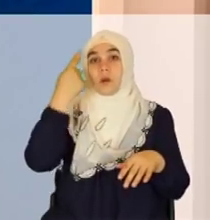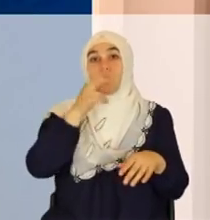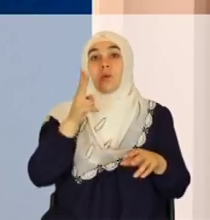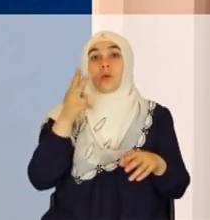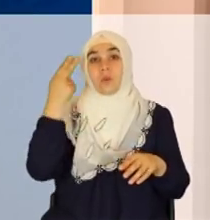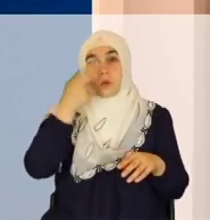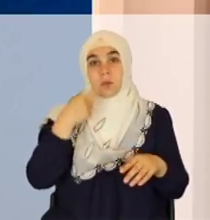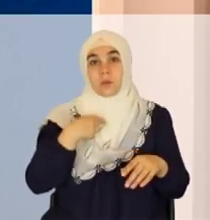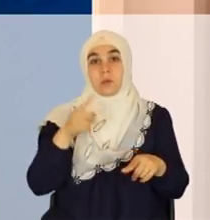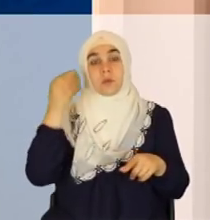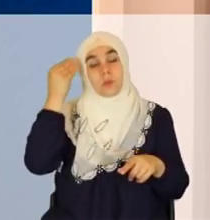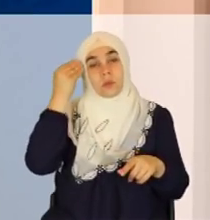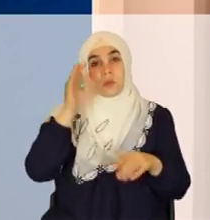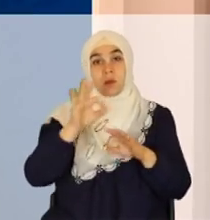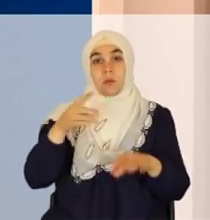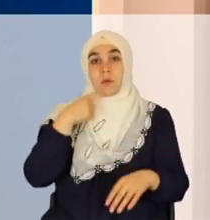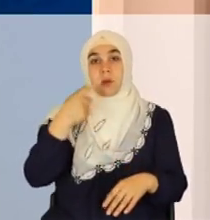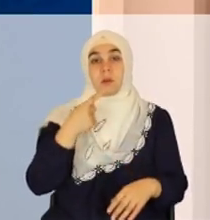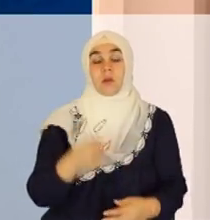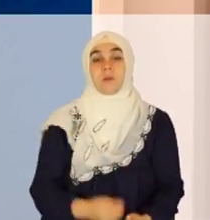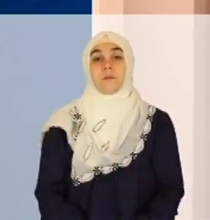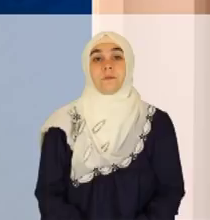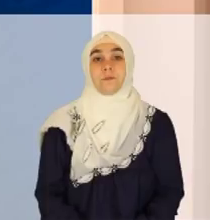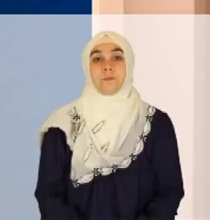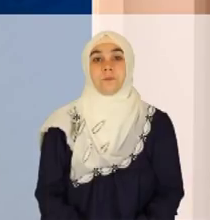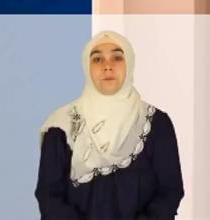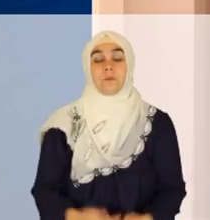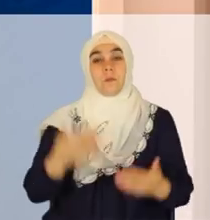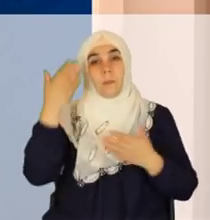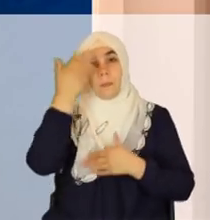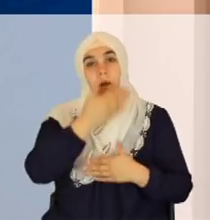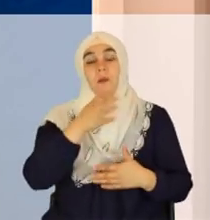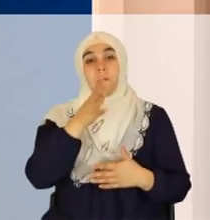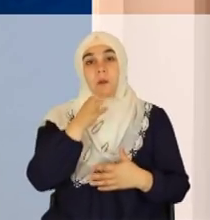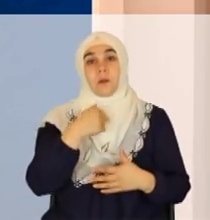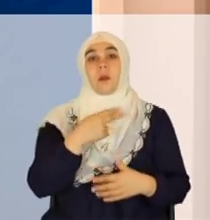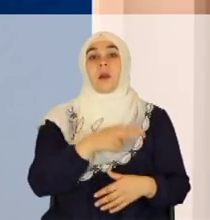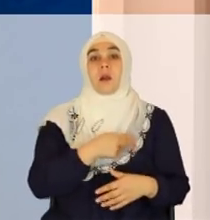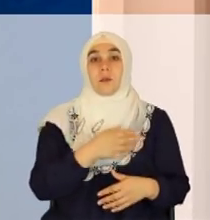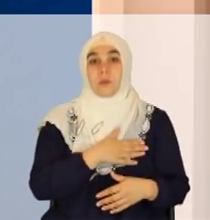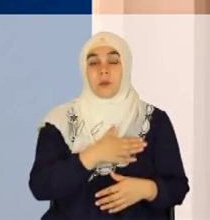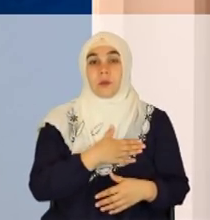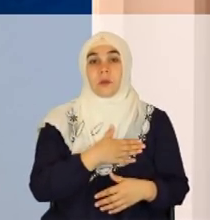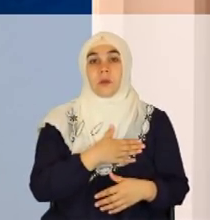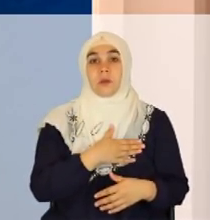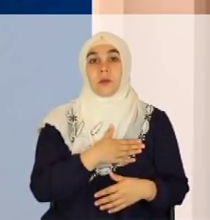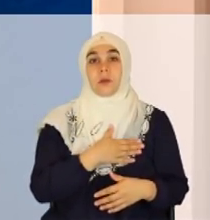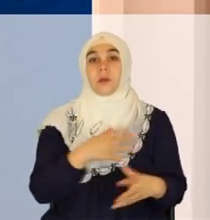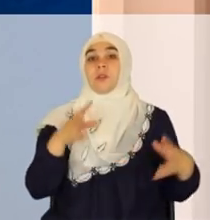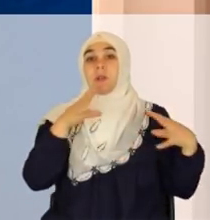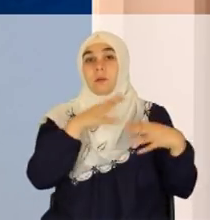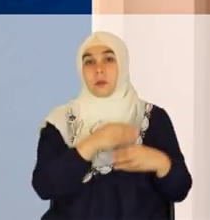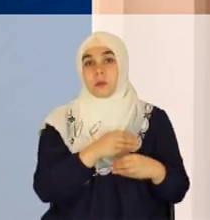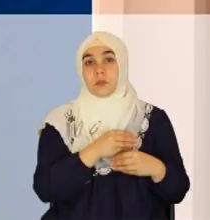ko'tarmasdan kim ko'tarsin degan ma'nodagi gapmaydi. Ya'ni tahorat paytidagi qalbni jam